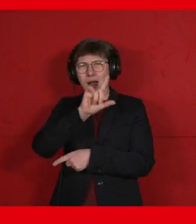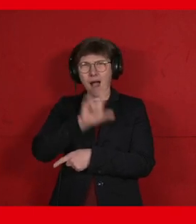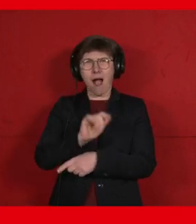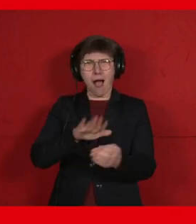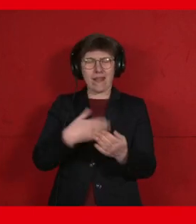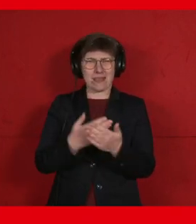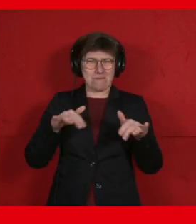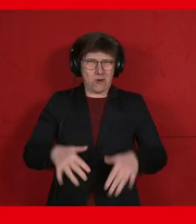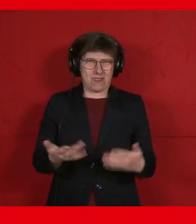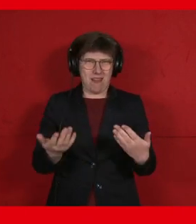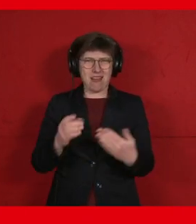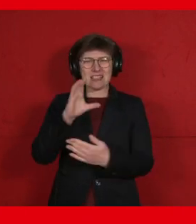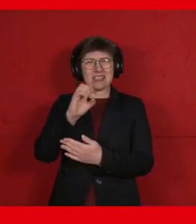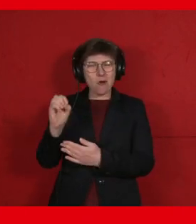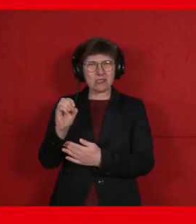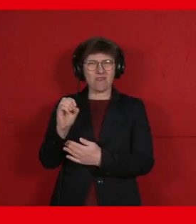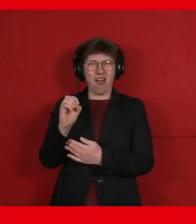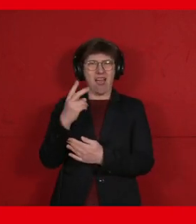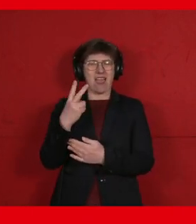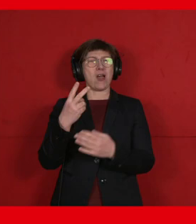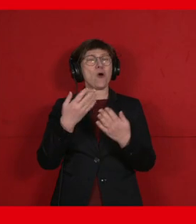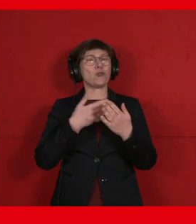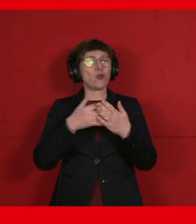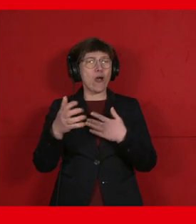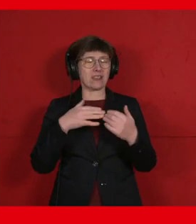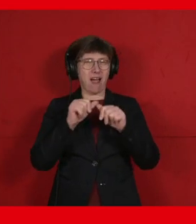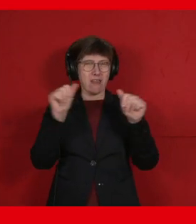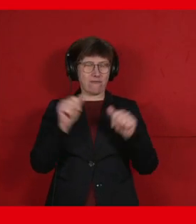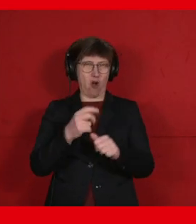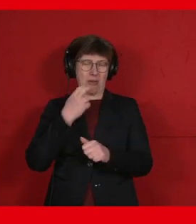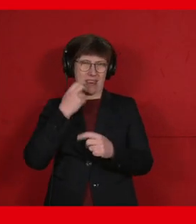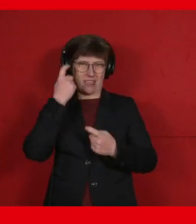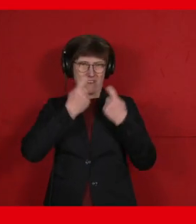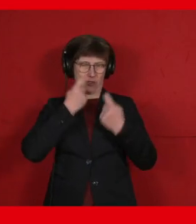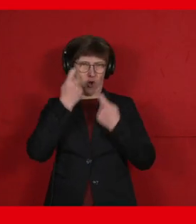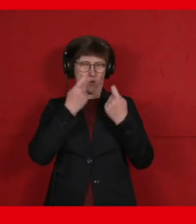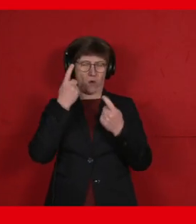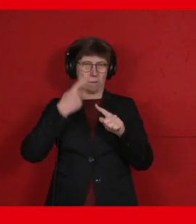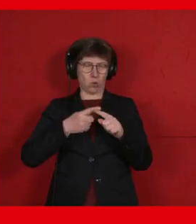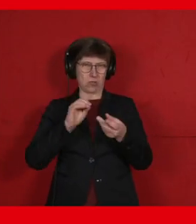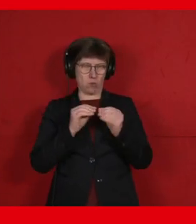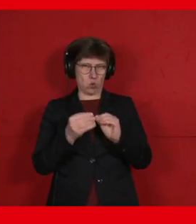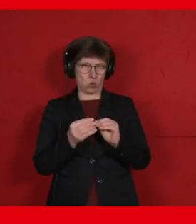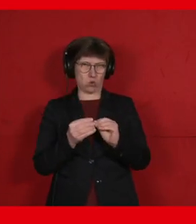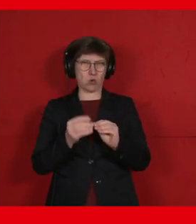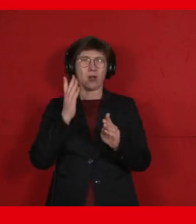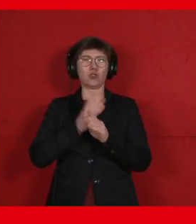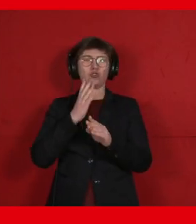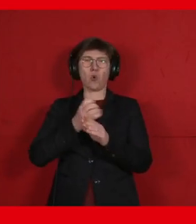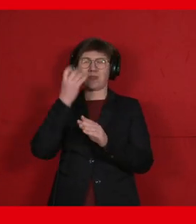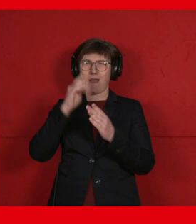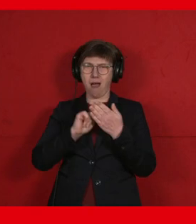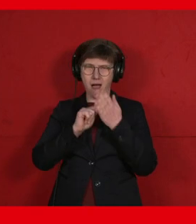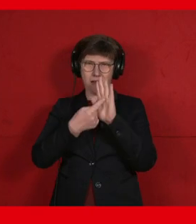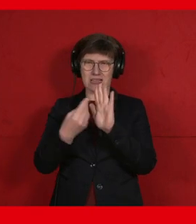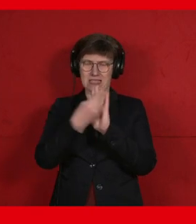anbieten können mit einer CO2-freien Form der Energieversorgung und der Produktion, ist ja schon ein klares Zeichen, dass